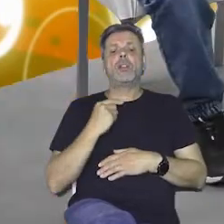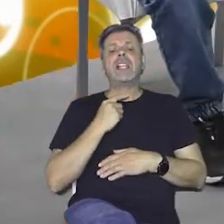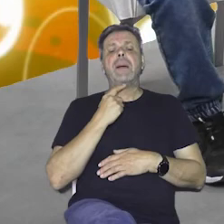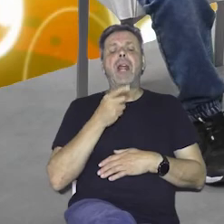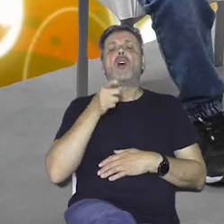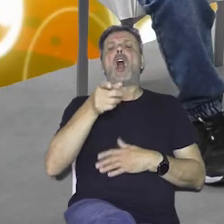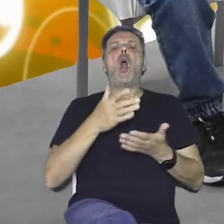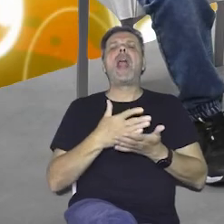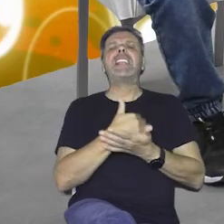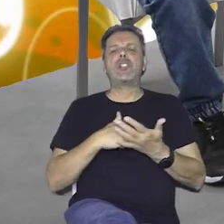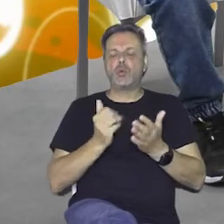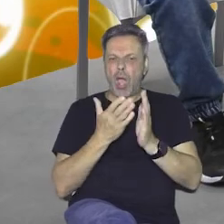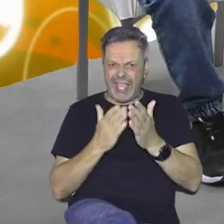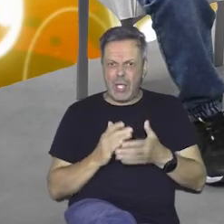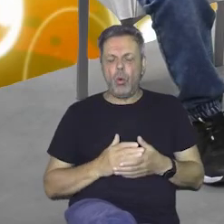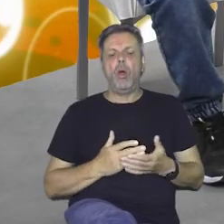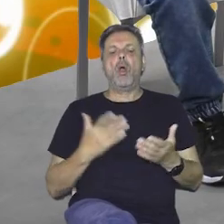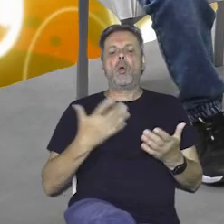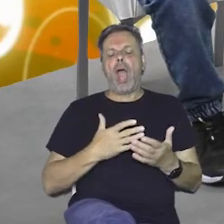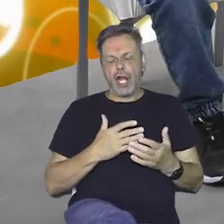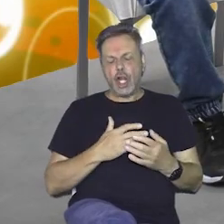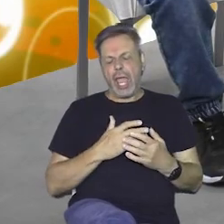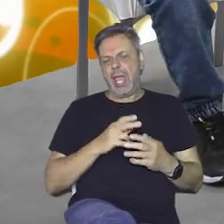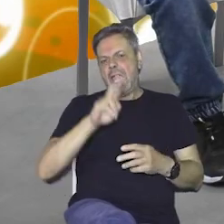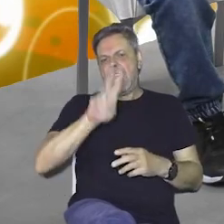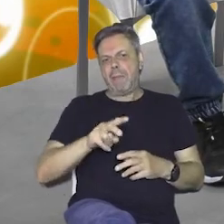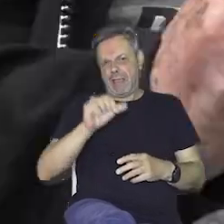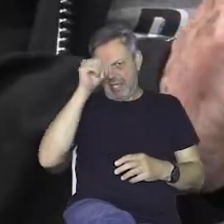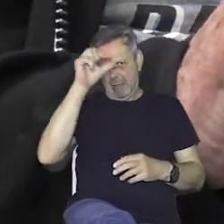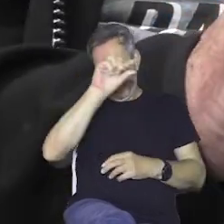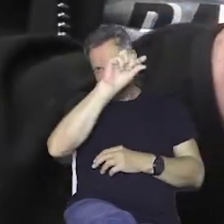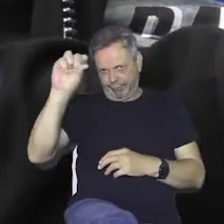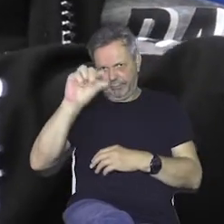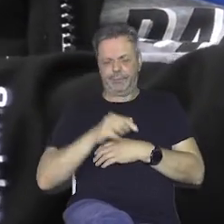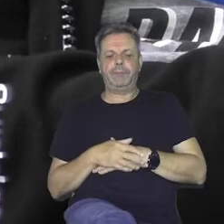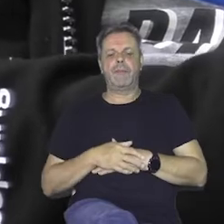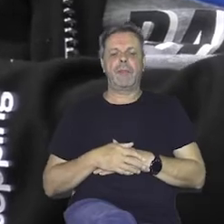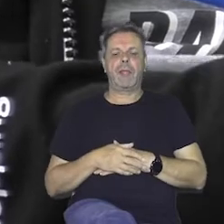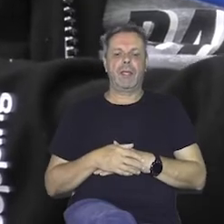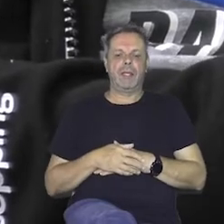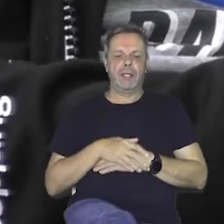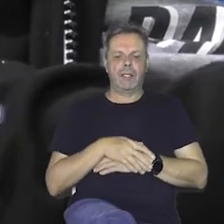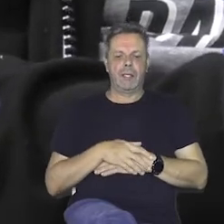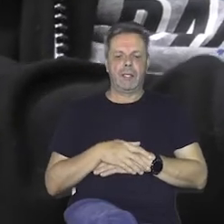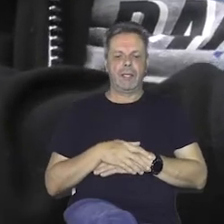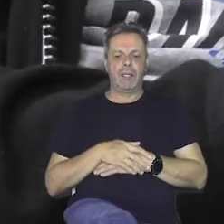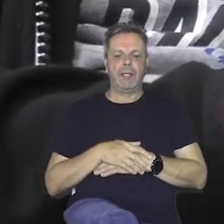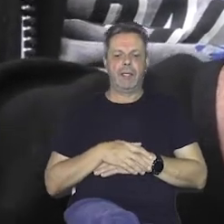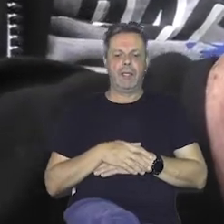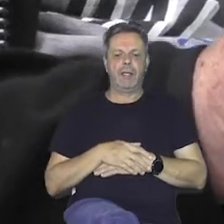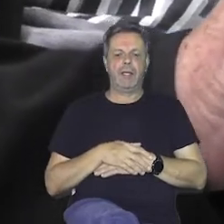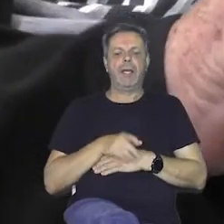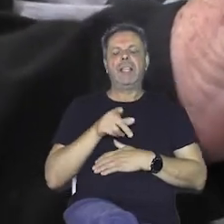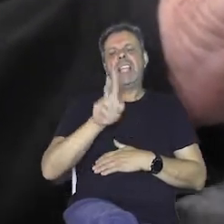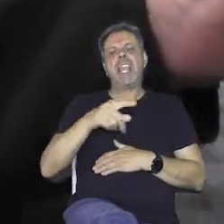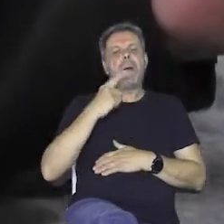fiksir. Zaslužuje knjigu koja će nosit ime. Njeno ime, tako je. Tako da, eto, i postoji knjiga Ti imaš